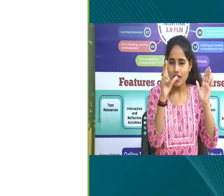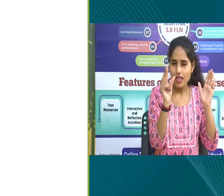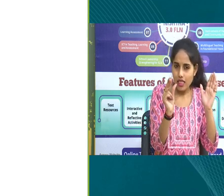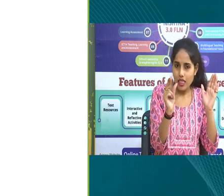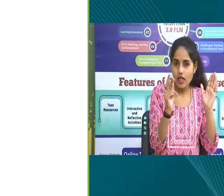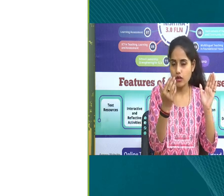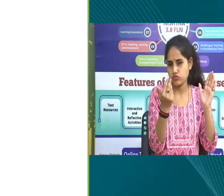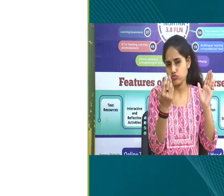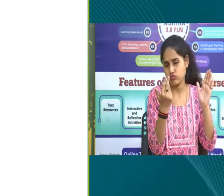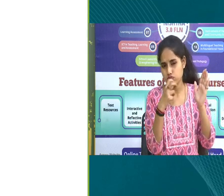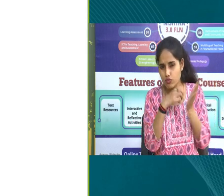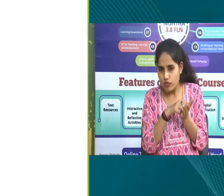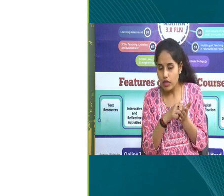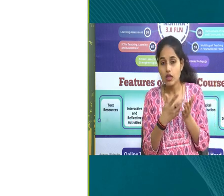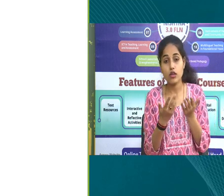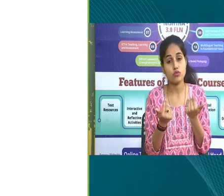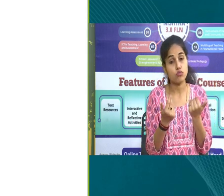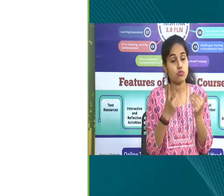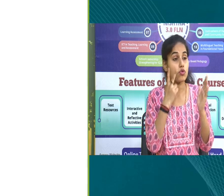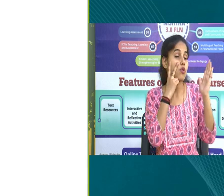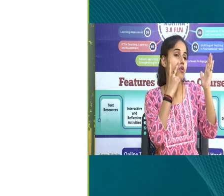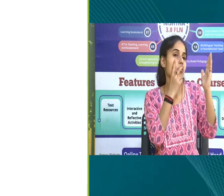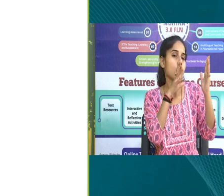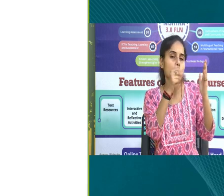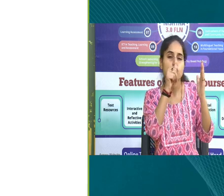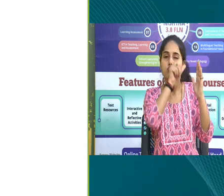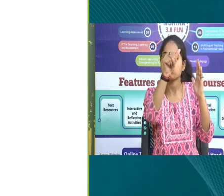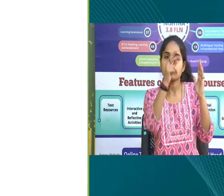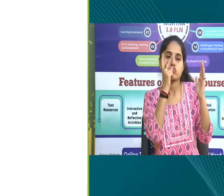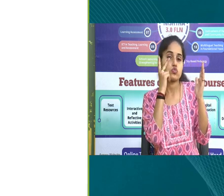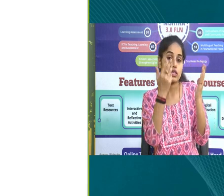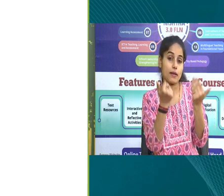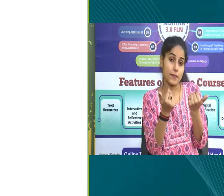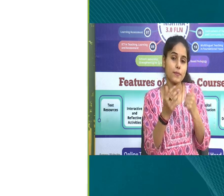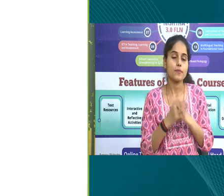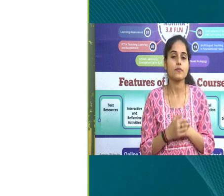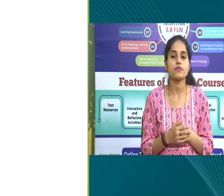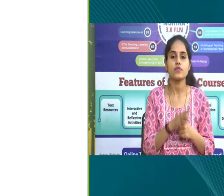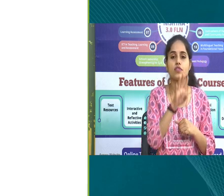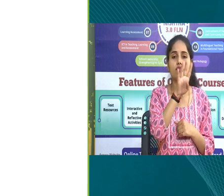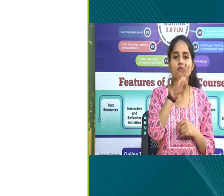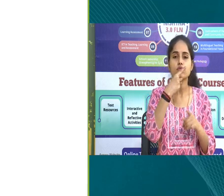और बाकी लर्नर्स अपना टेलर फ्रेम पे कर पाए जो मैं बोल रही हूं